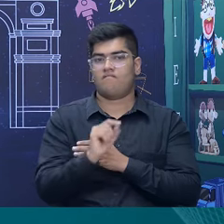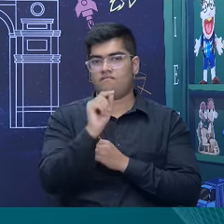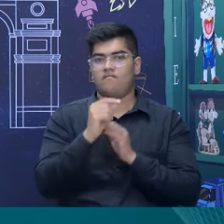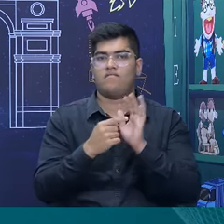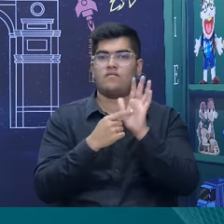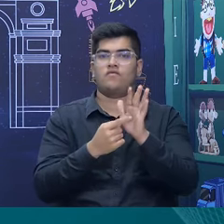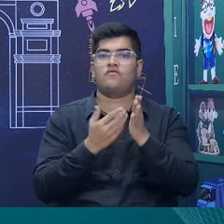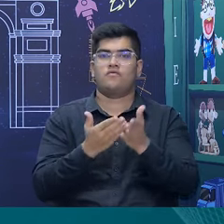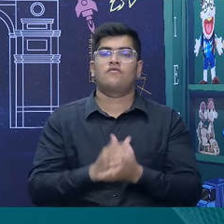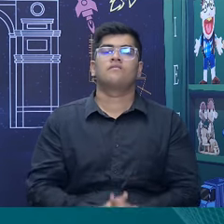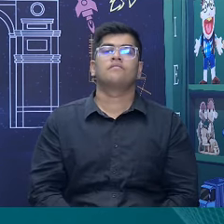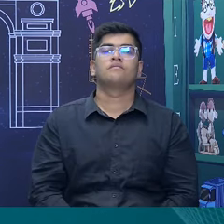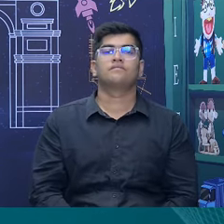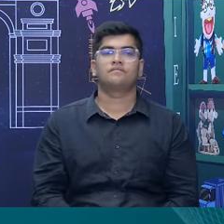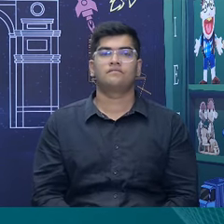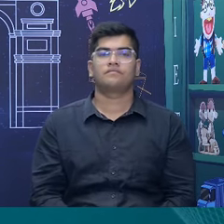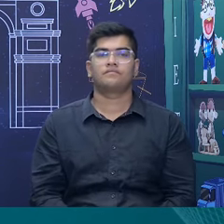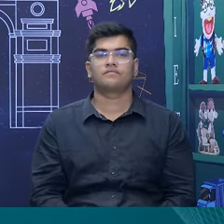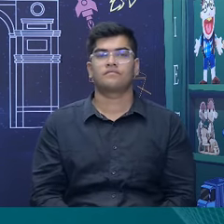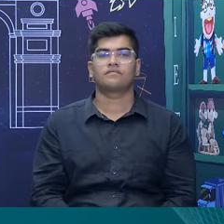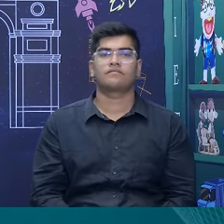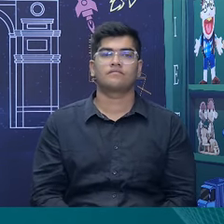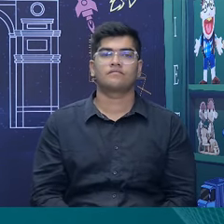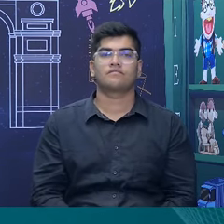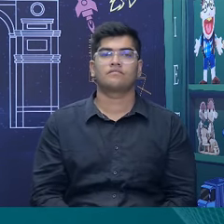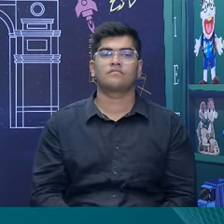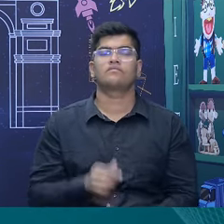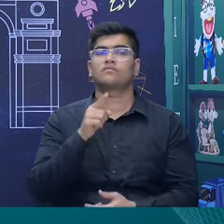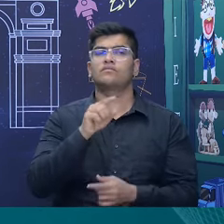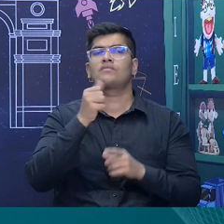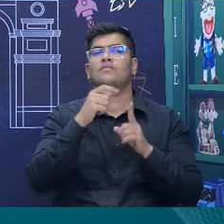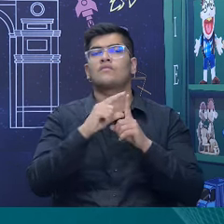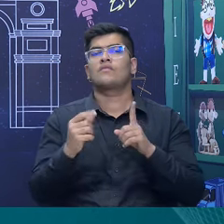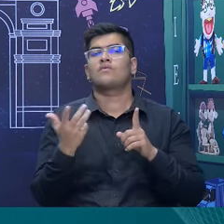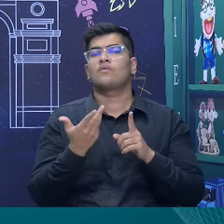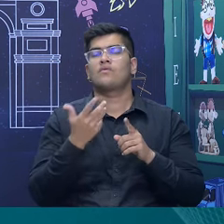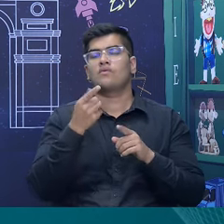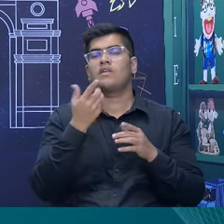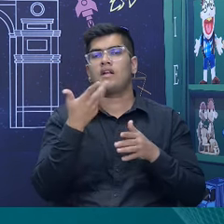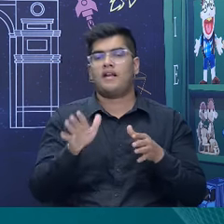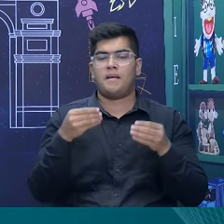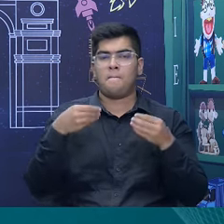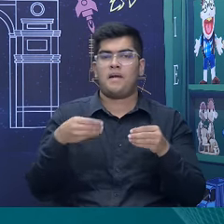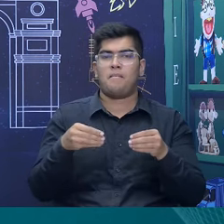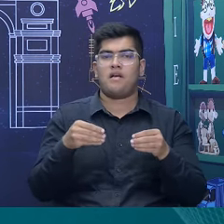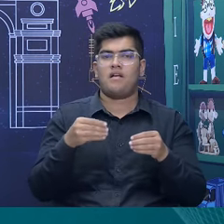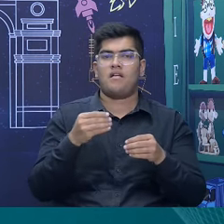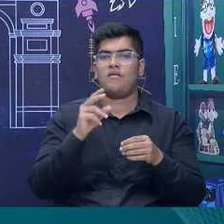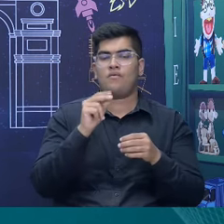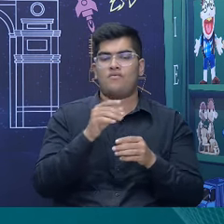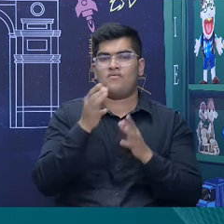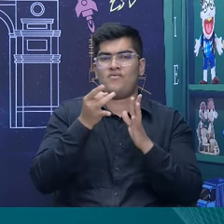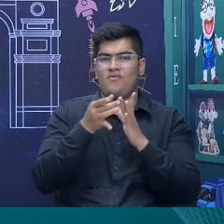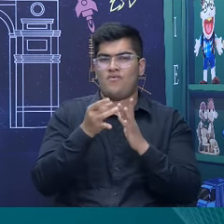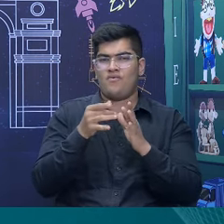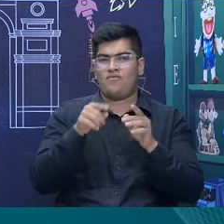घेरा आप क्या कर सकते हैं लर्नर आप एक गत्ता लीजिए आयताकार गत्ता